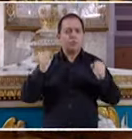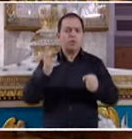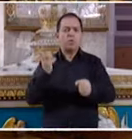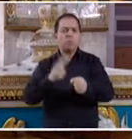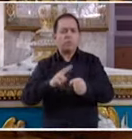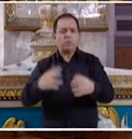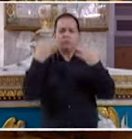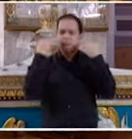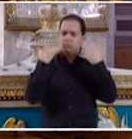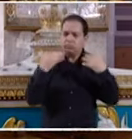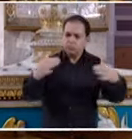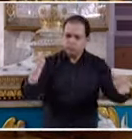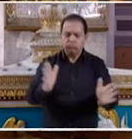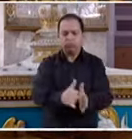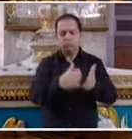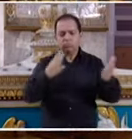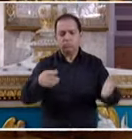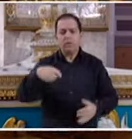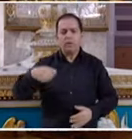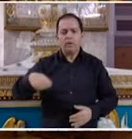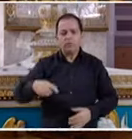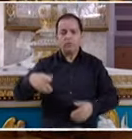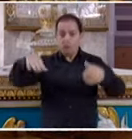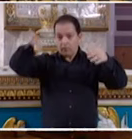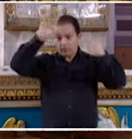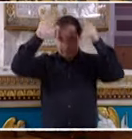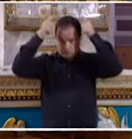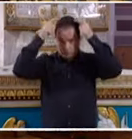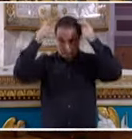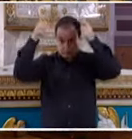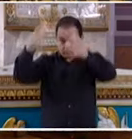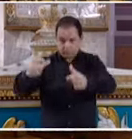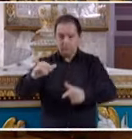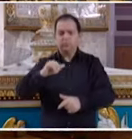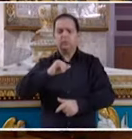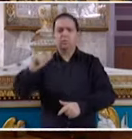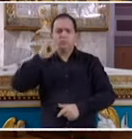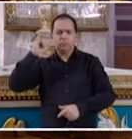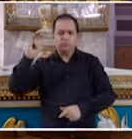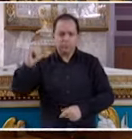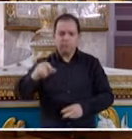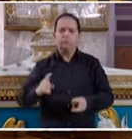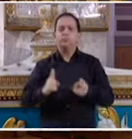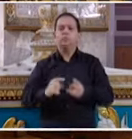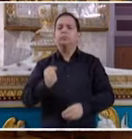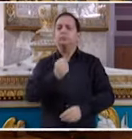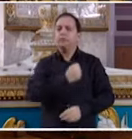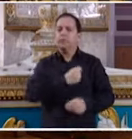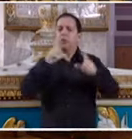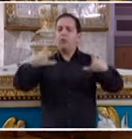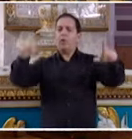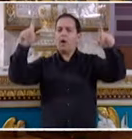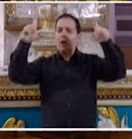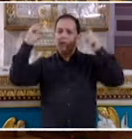μεταδόξεις κρίνε ζώντας και νεκρούς ούτης βασιλείας ουκέστε τέλος και εις το Πνεύμα το